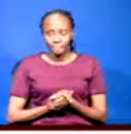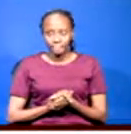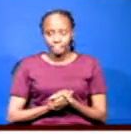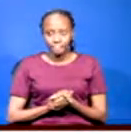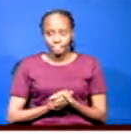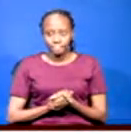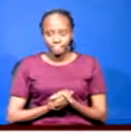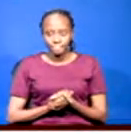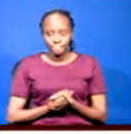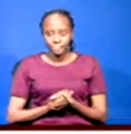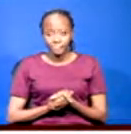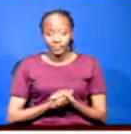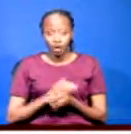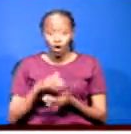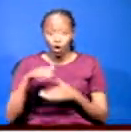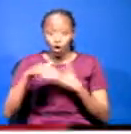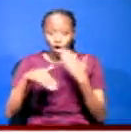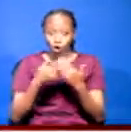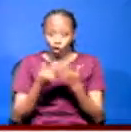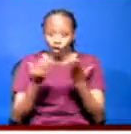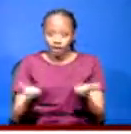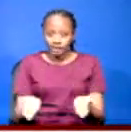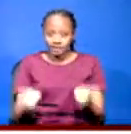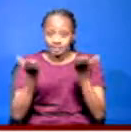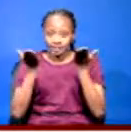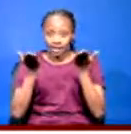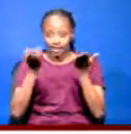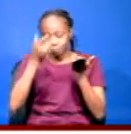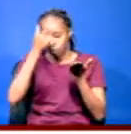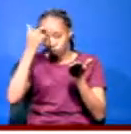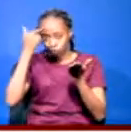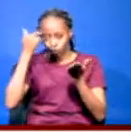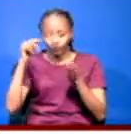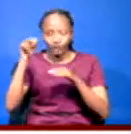Tafadhali tusimame sote kwa wimbo wa taifa.